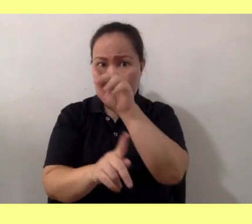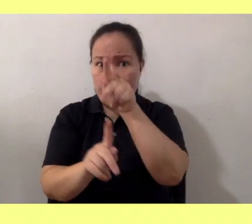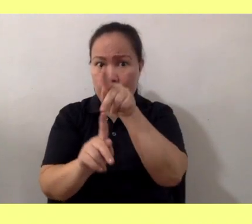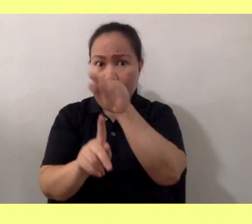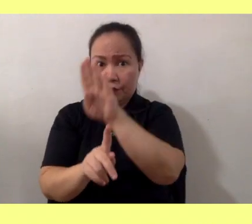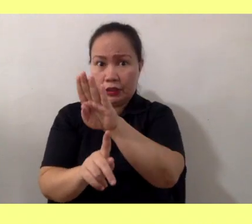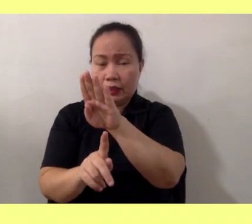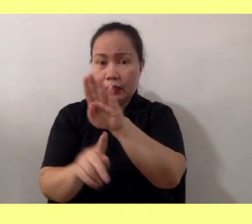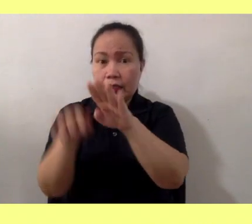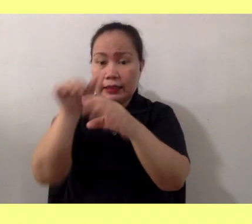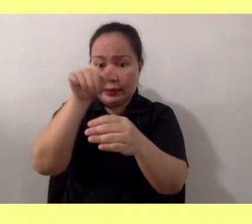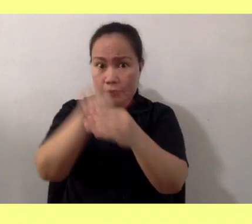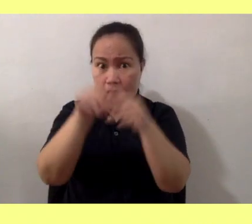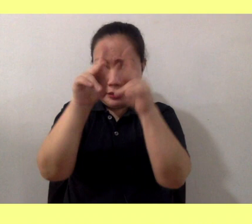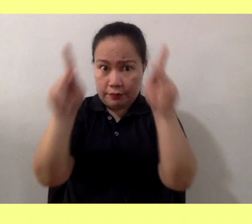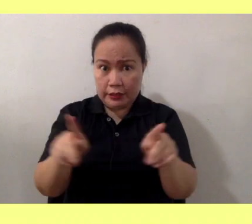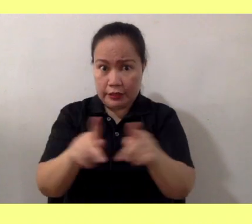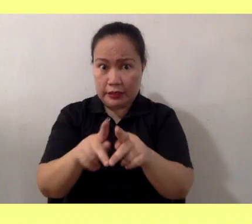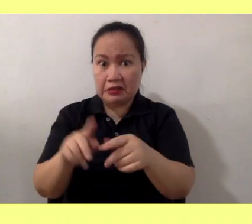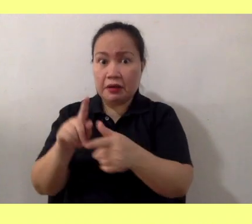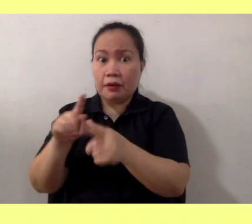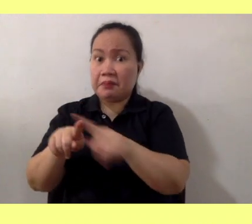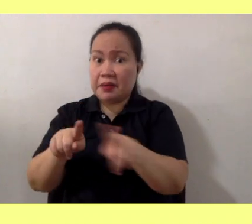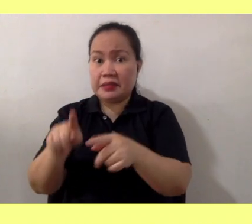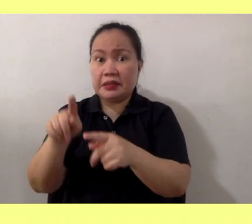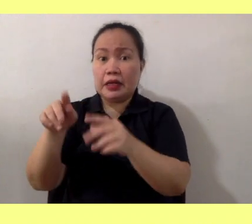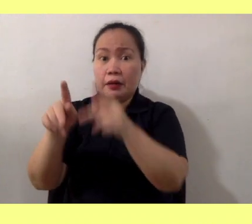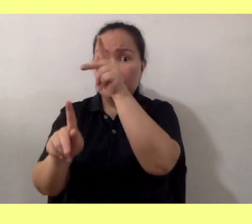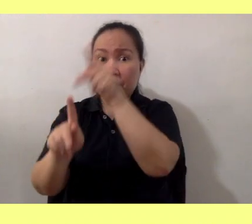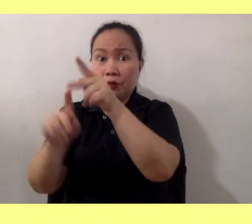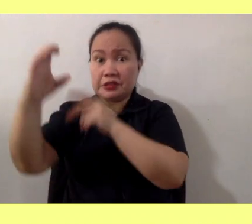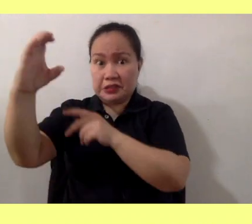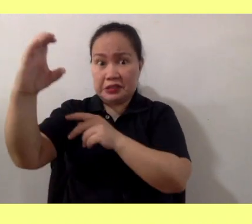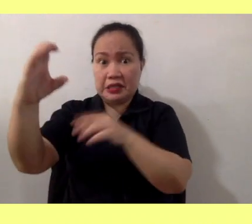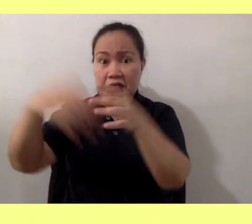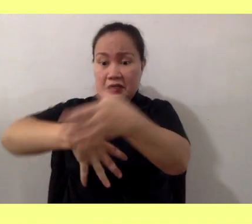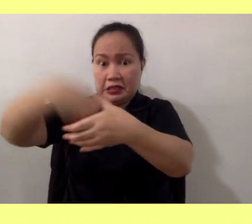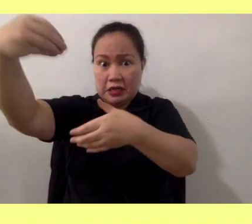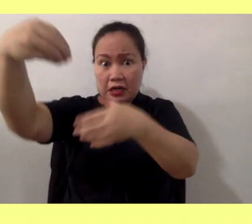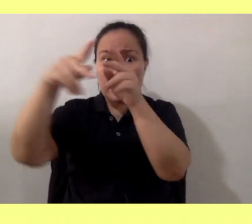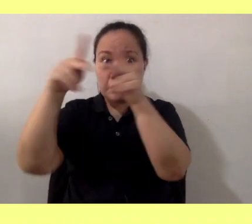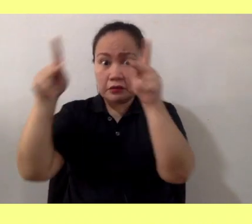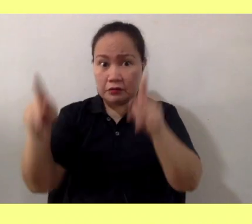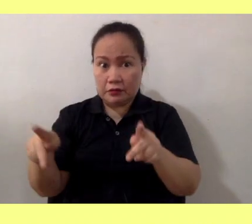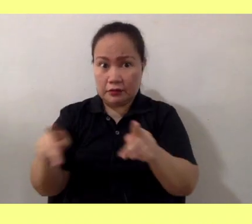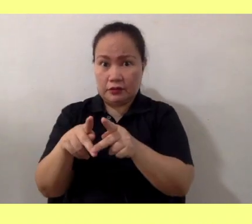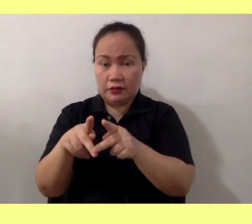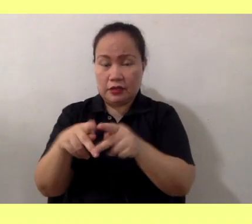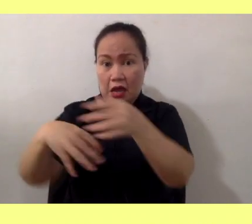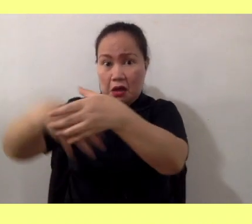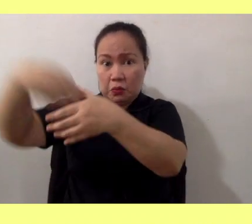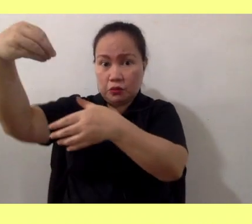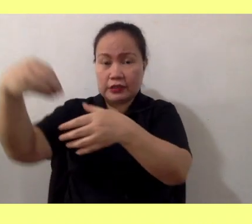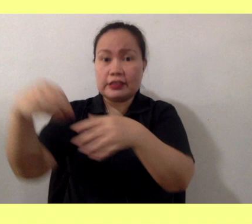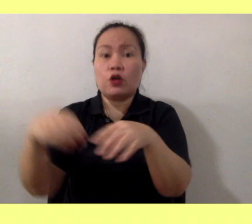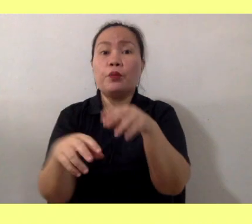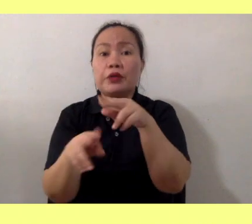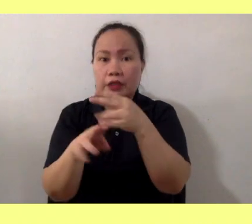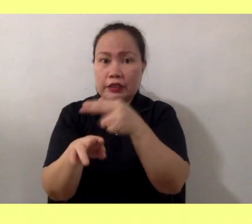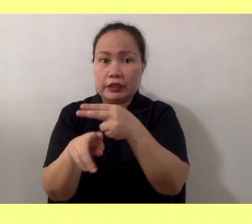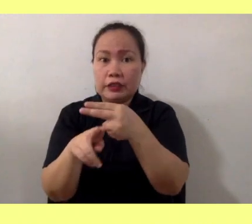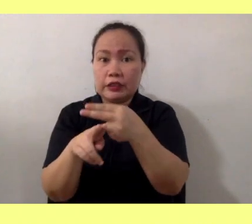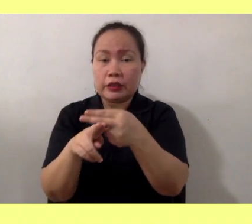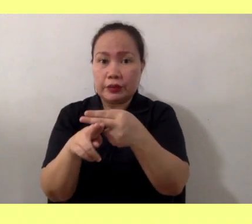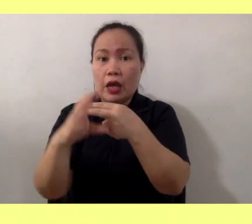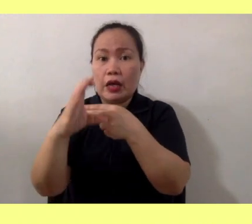points A and B, nasa plane, si C, wala. So, ibig sabihin, not all the points lie in the same plane.